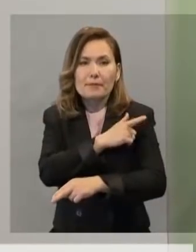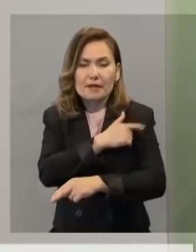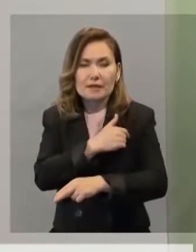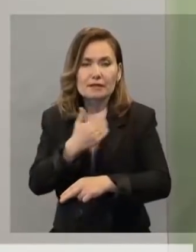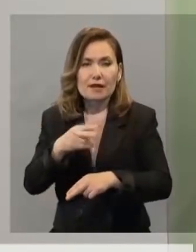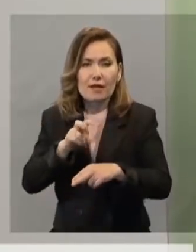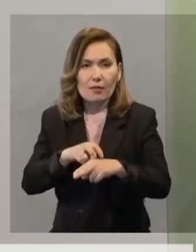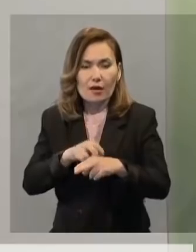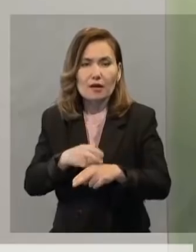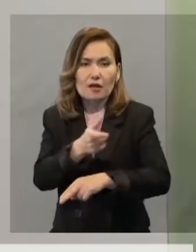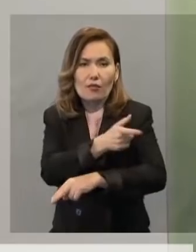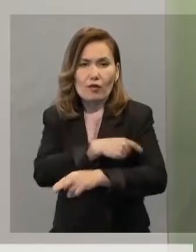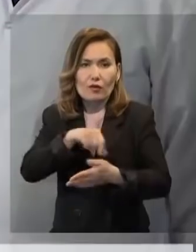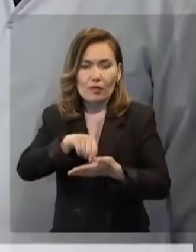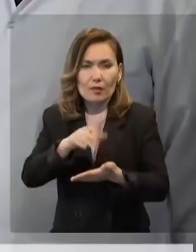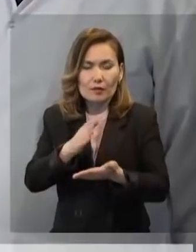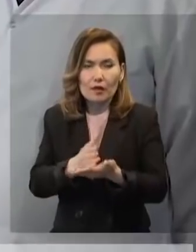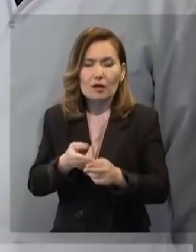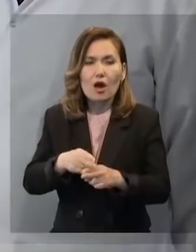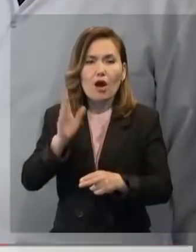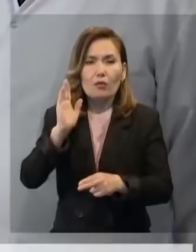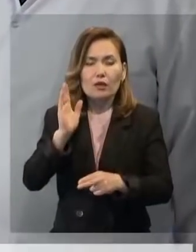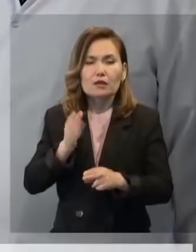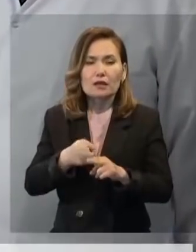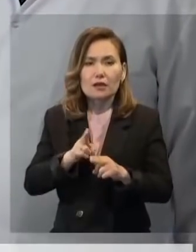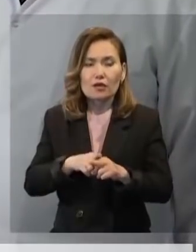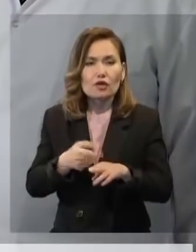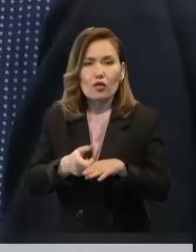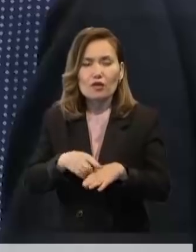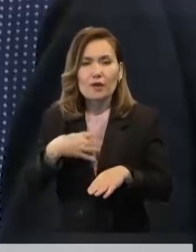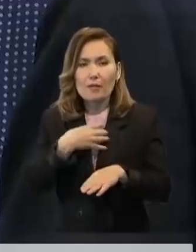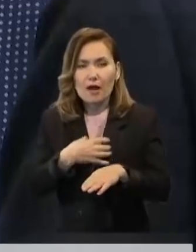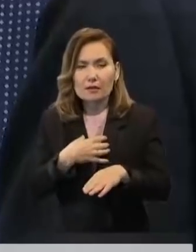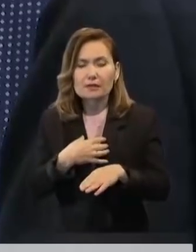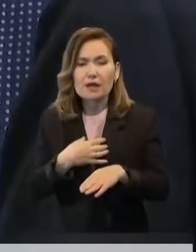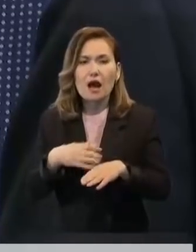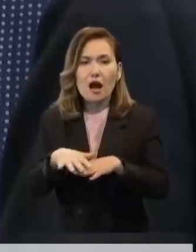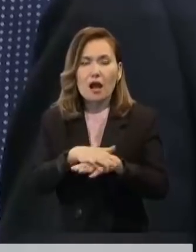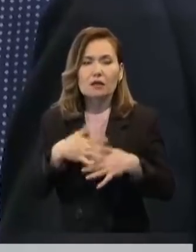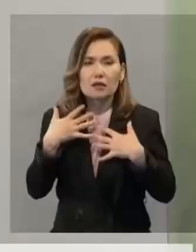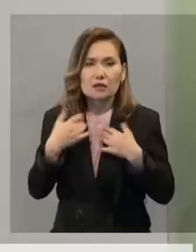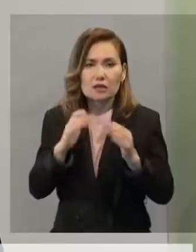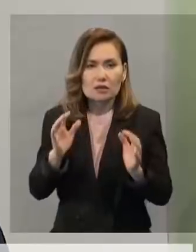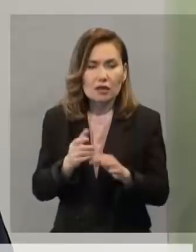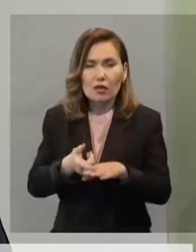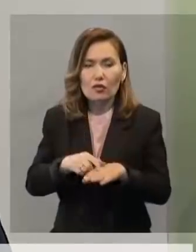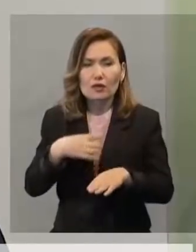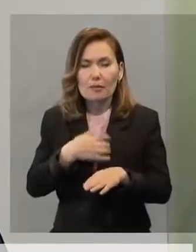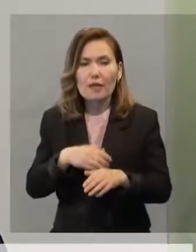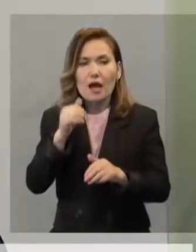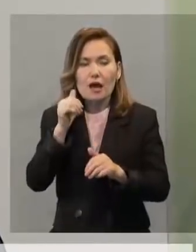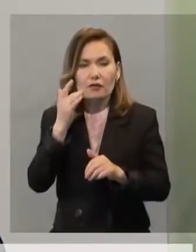саласының қызметкерлері. Енді 10% құрайды ғой. Сондықтан өте маңызды бізге, біз енді мұқият қарап, өзіміз тарапымыздан